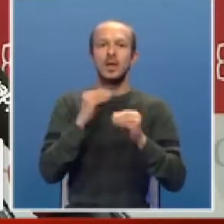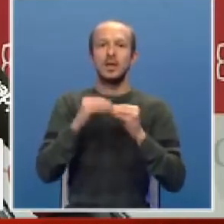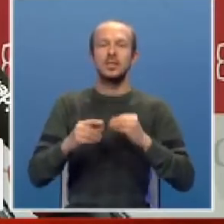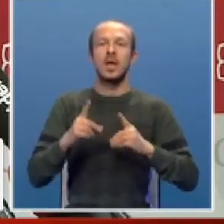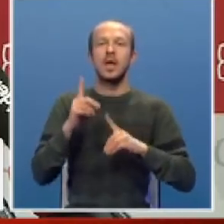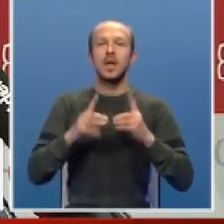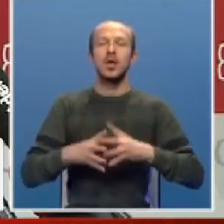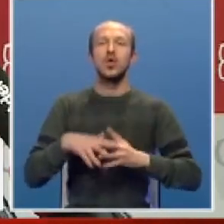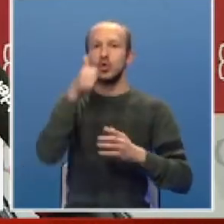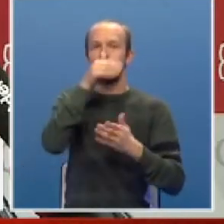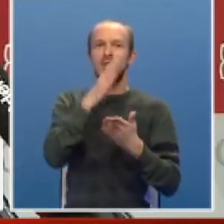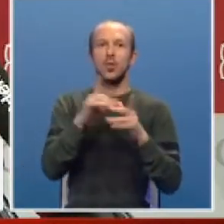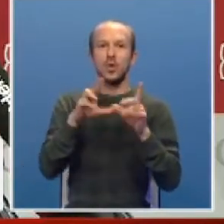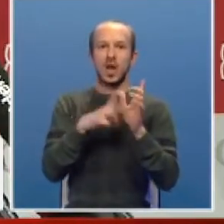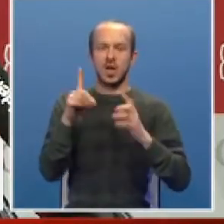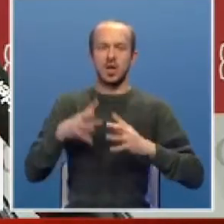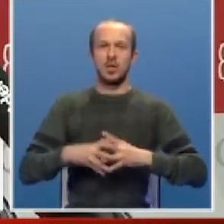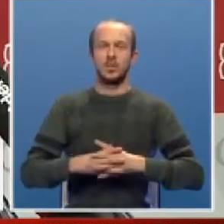ili ono što se dešava u Ukrajini.